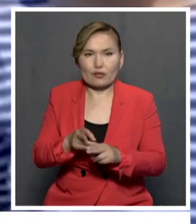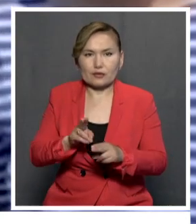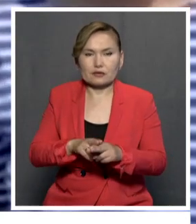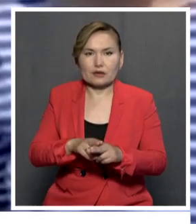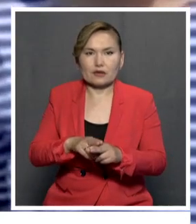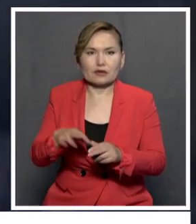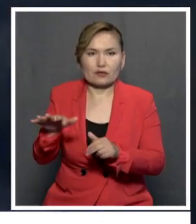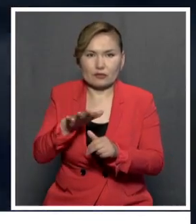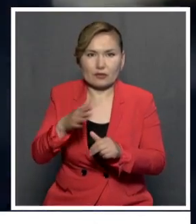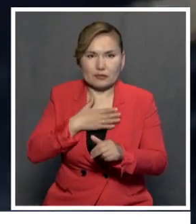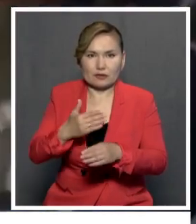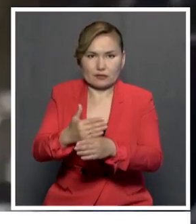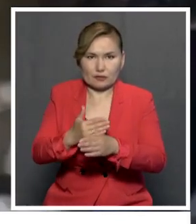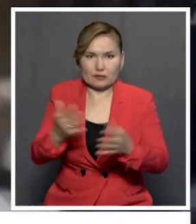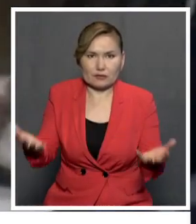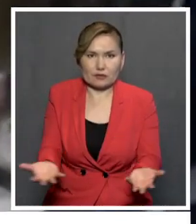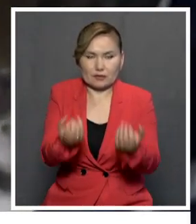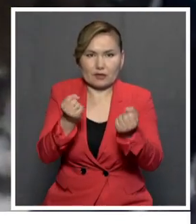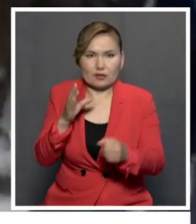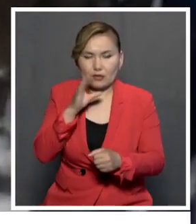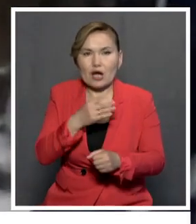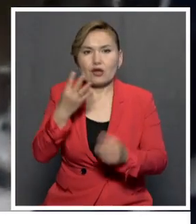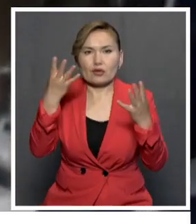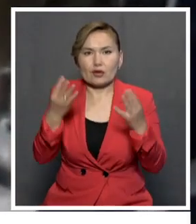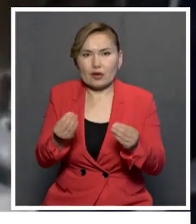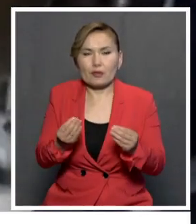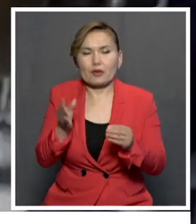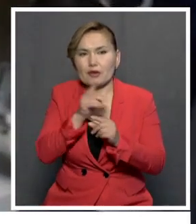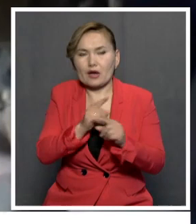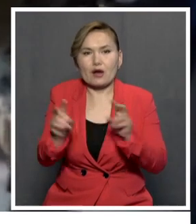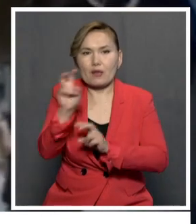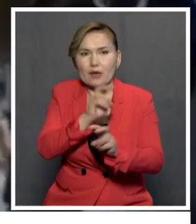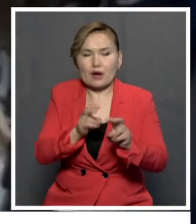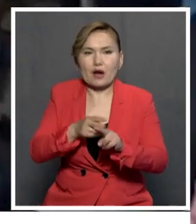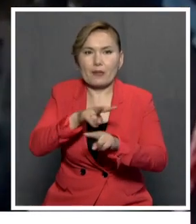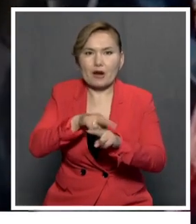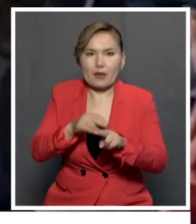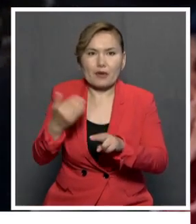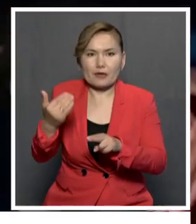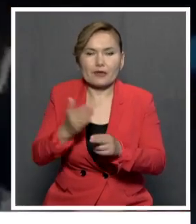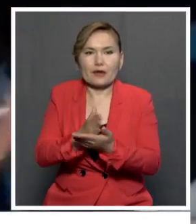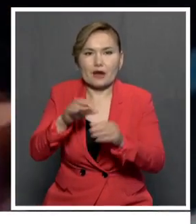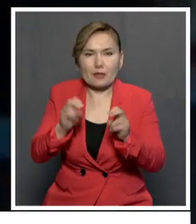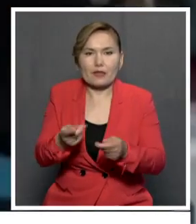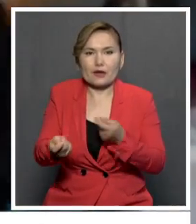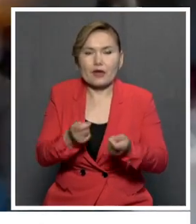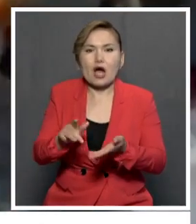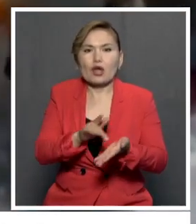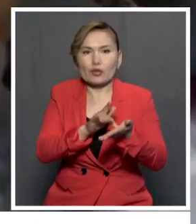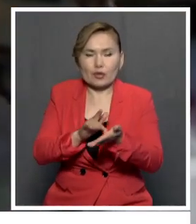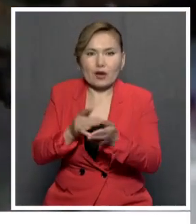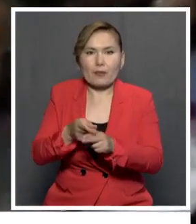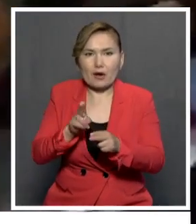бізді тауып алды. Төрт күннен бері іздеу шараларын жүргізген өңірдің төтенше жағдайлар қызметінің басшылығы